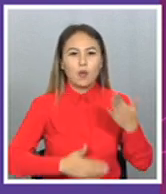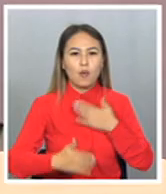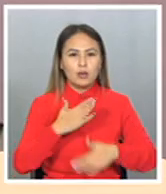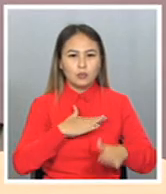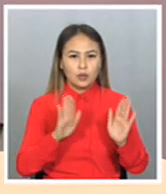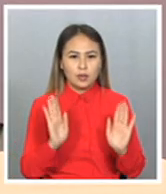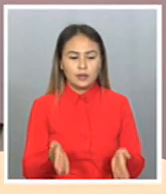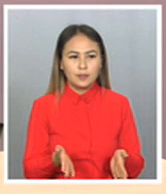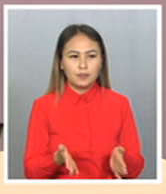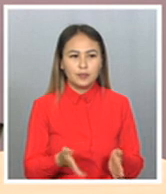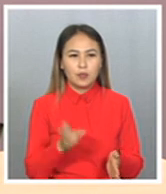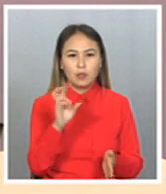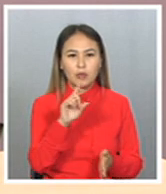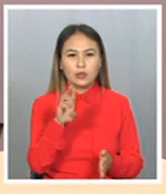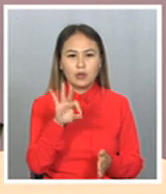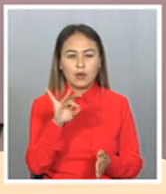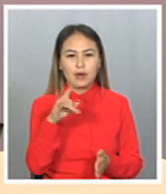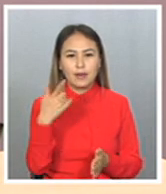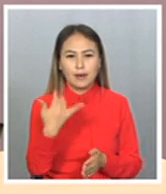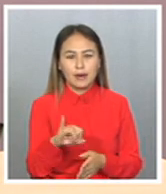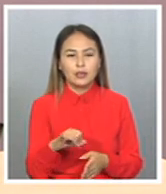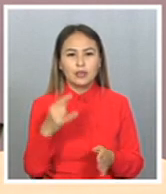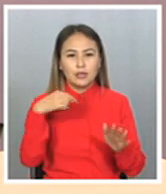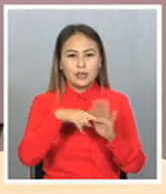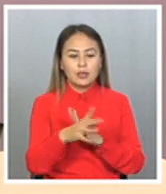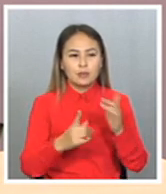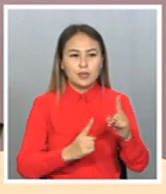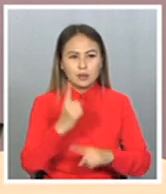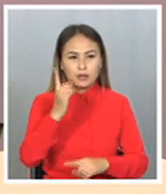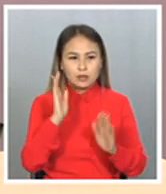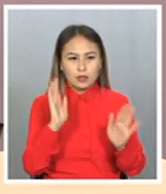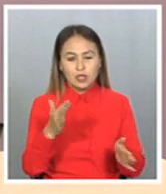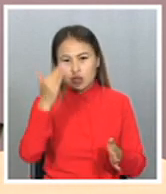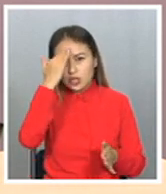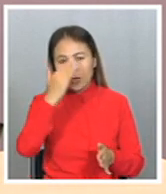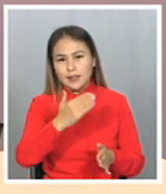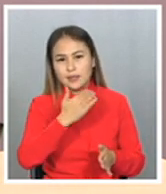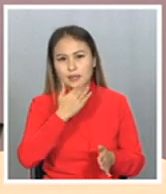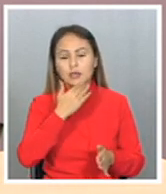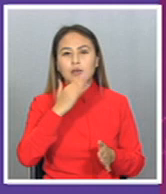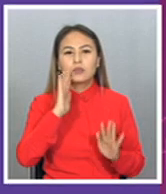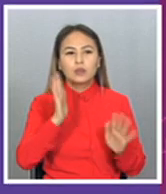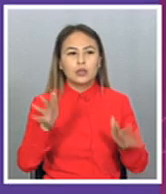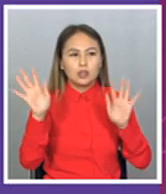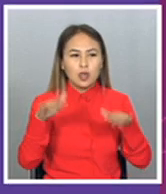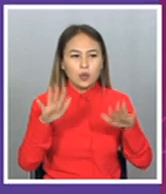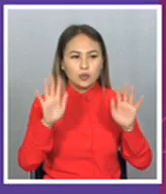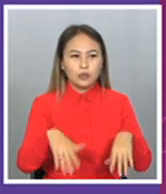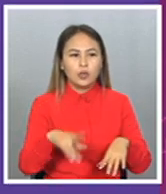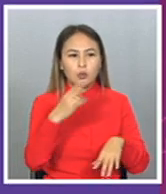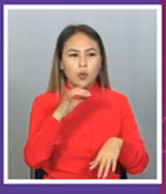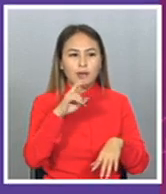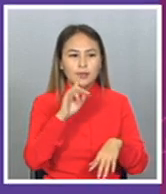болады. Бозторғай ұясын биікке салса, жаз жауынды болады.